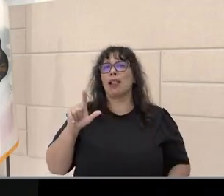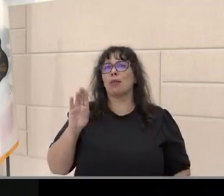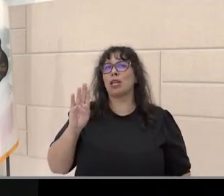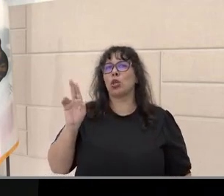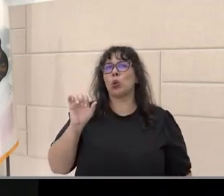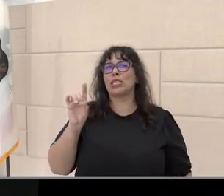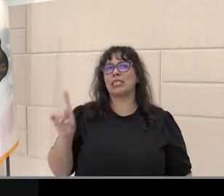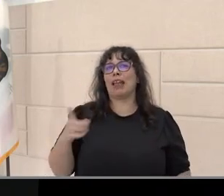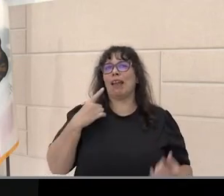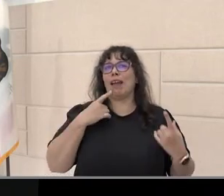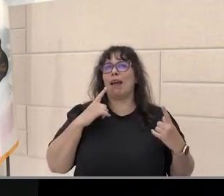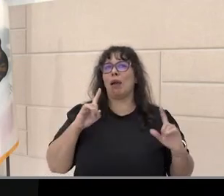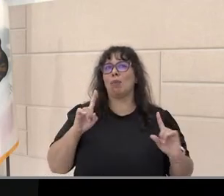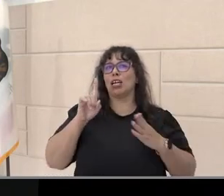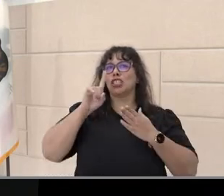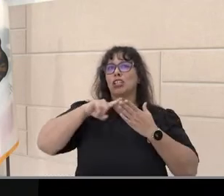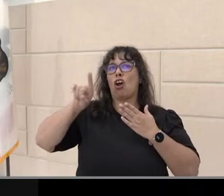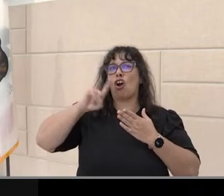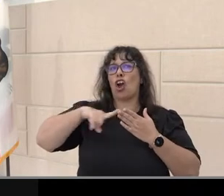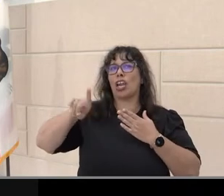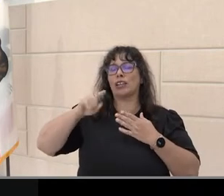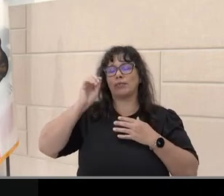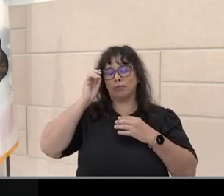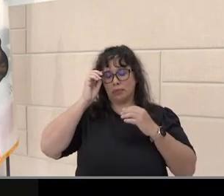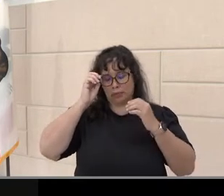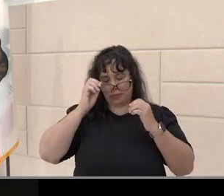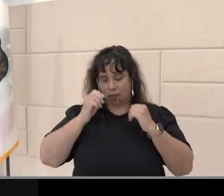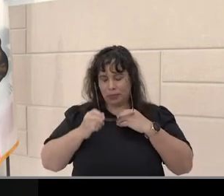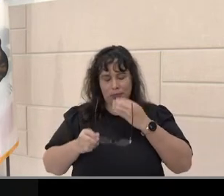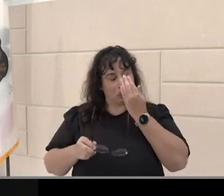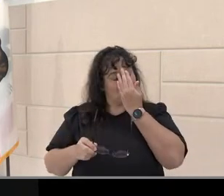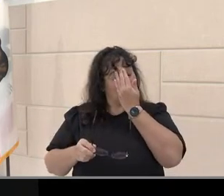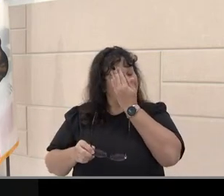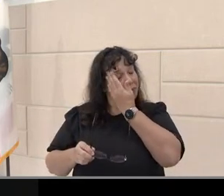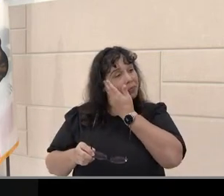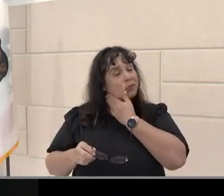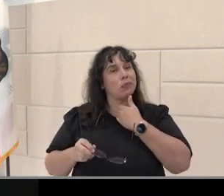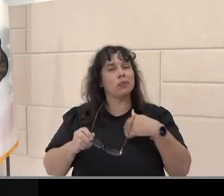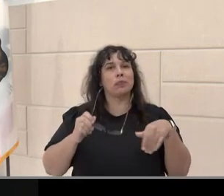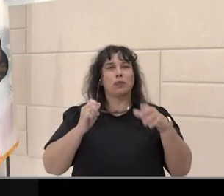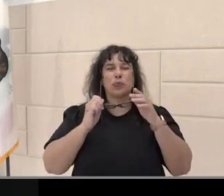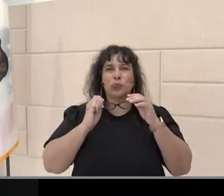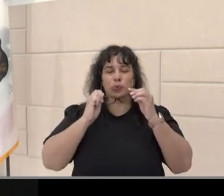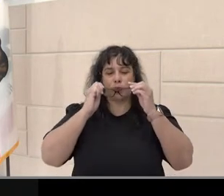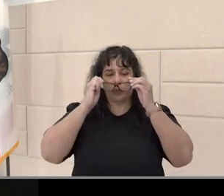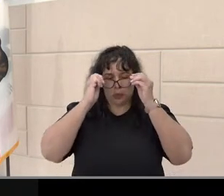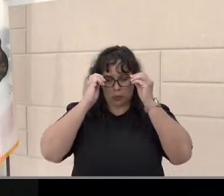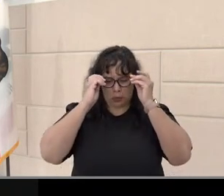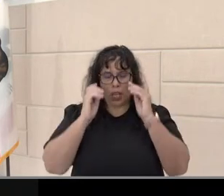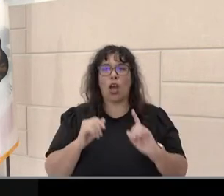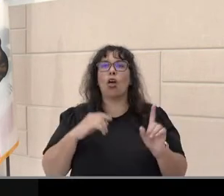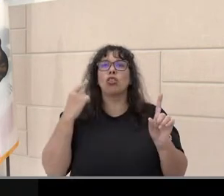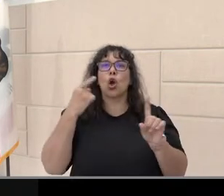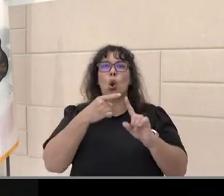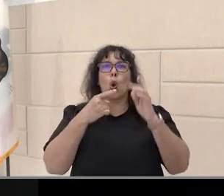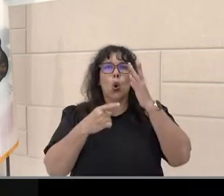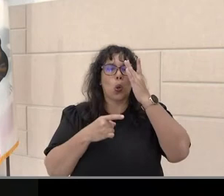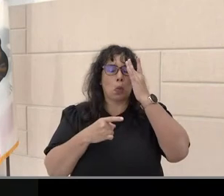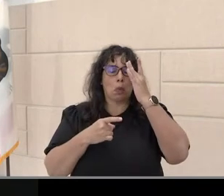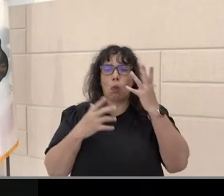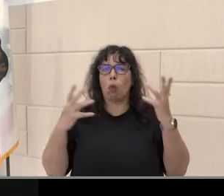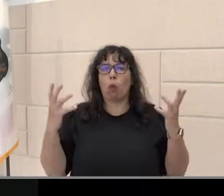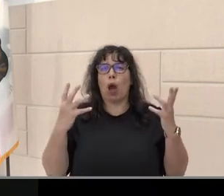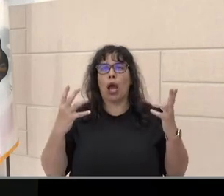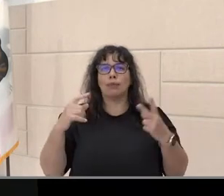ជាច្រើនក្នុងនាមជាសាលារៀនឡុងបិចខ្ញុំសូមចែកទំលែកពីចេត